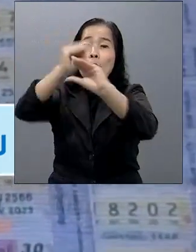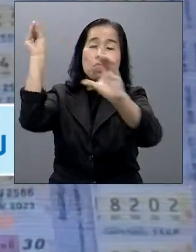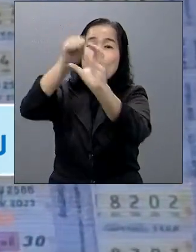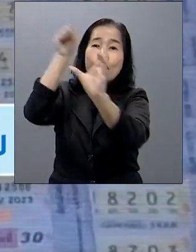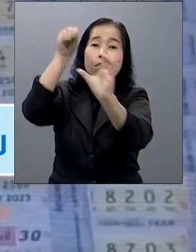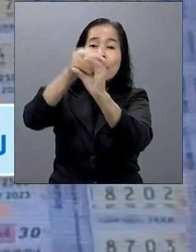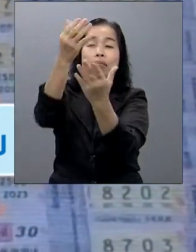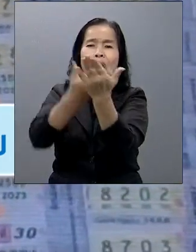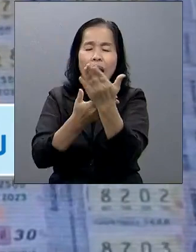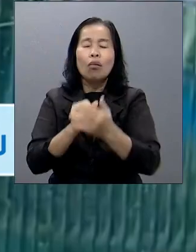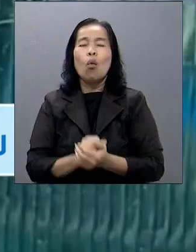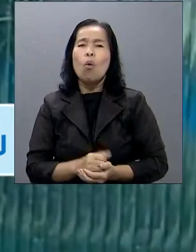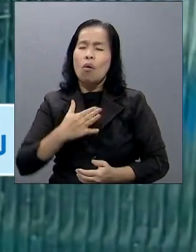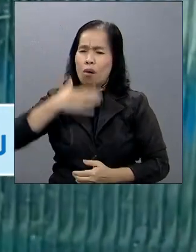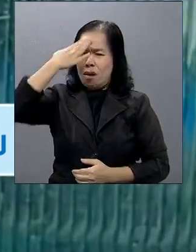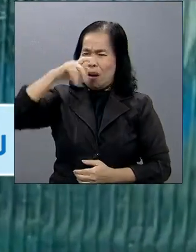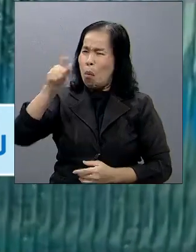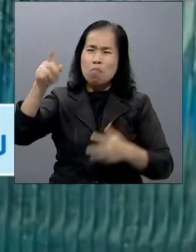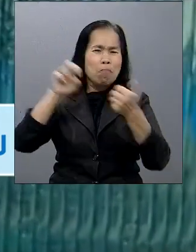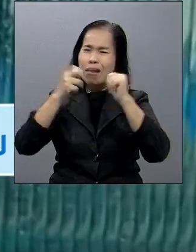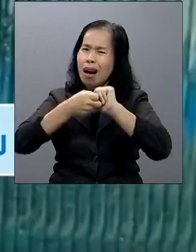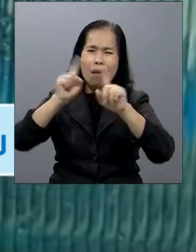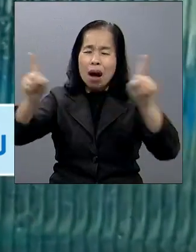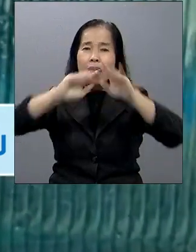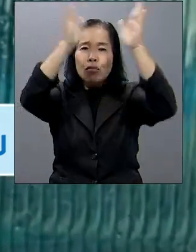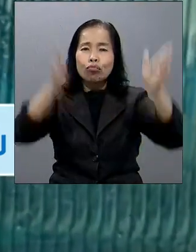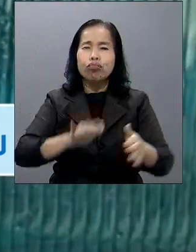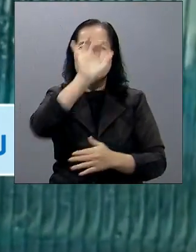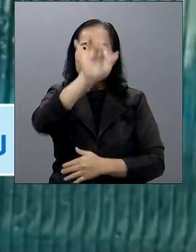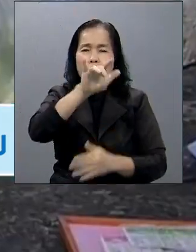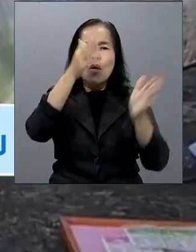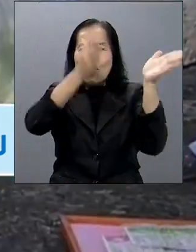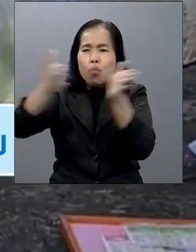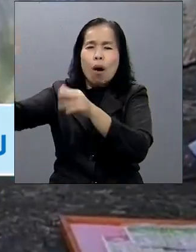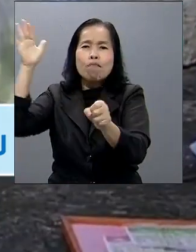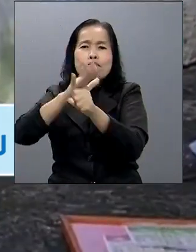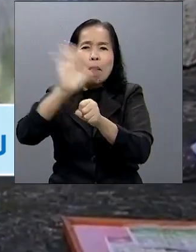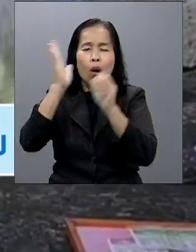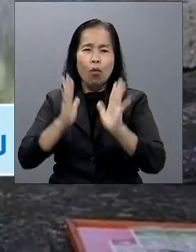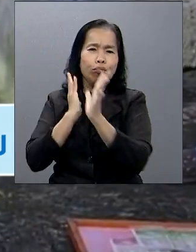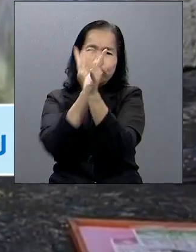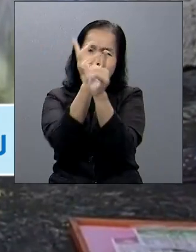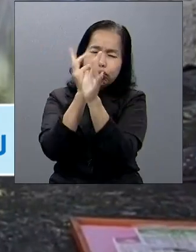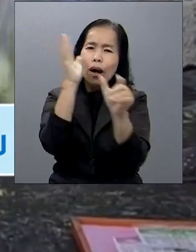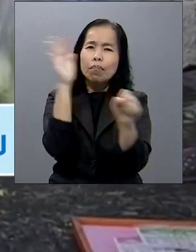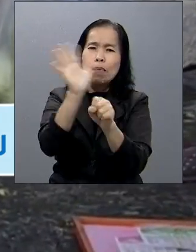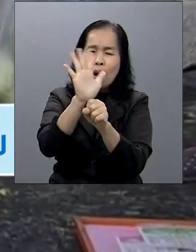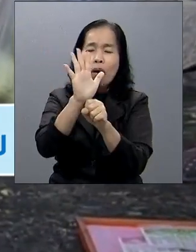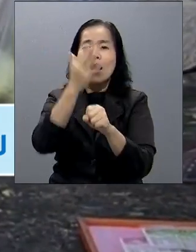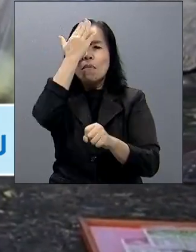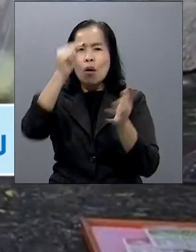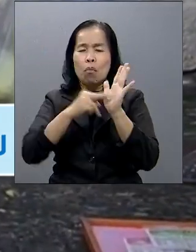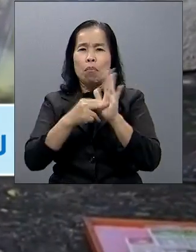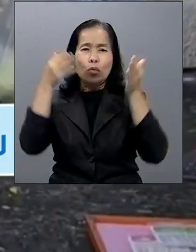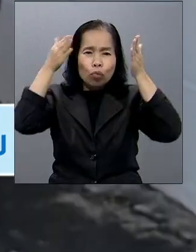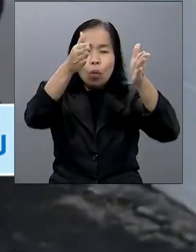อกว่ามันเกิดปัญหาตามมามากมายทั้งเรื่องตู้ ATM ที่มันไม่เพียงพอกับจำนวนผู้ใช้บริการที่จำเพาะเจาะจงกับธน